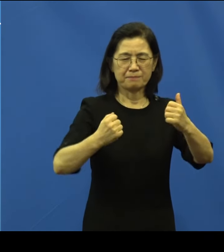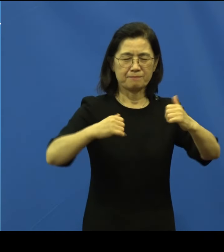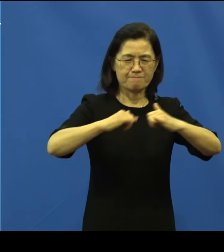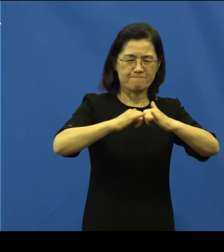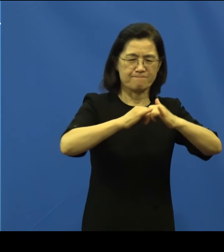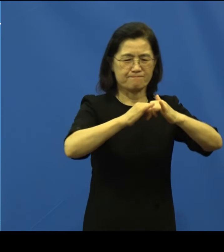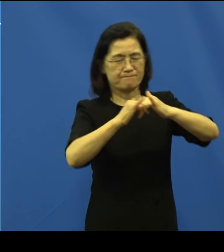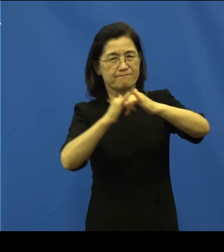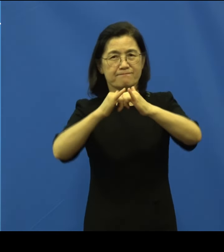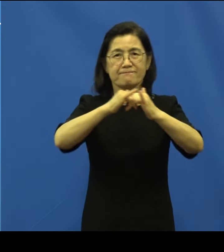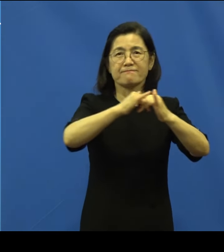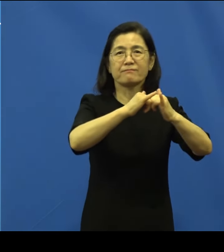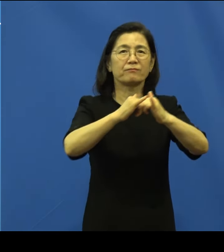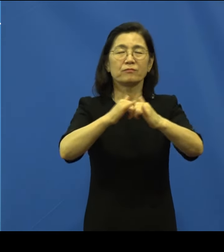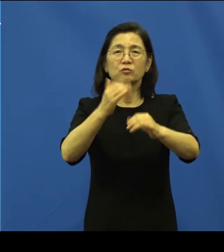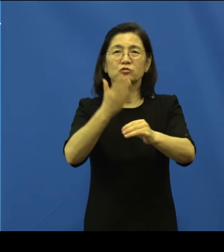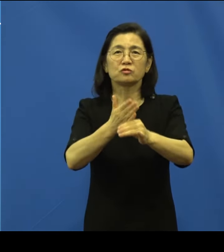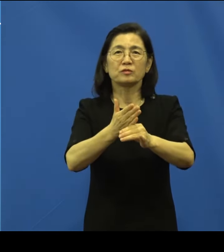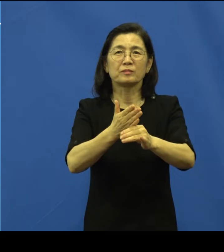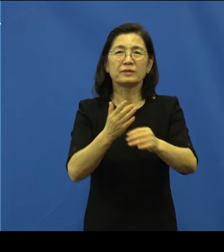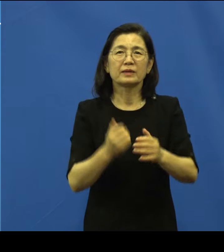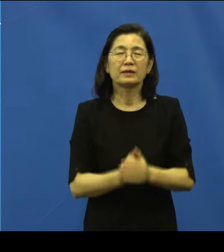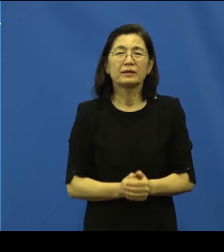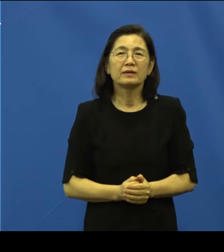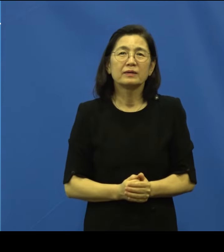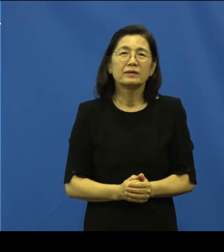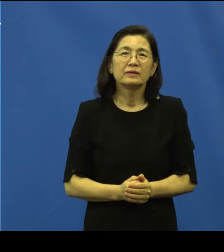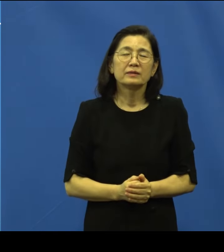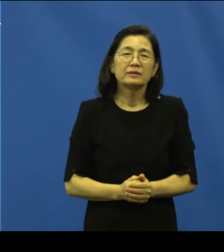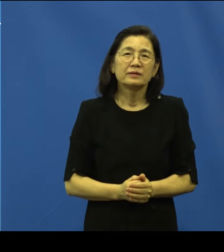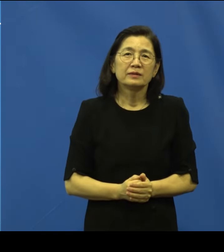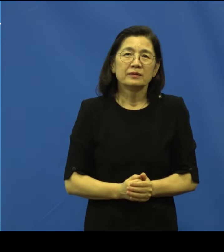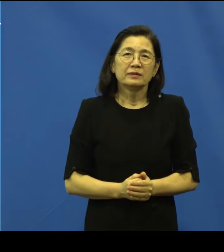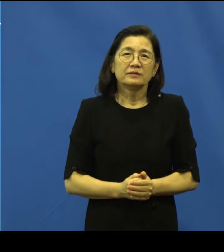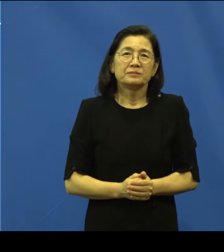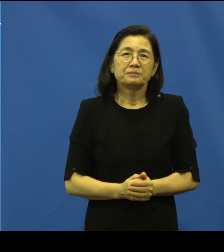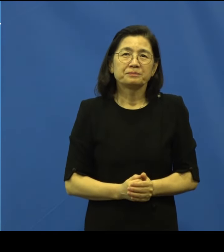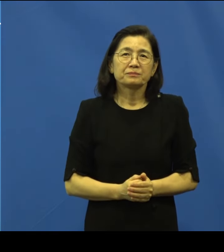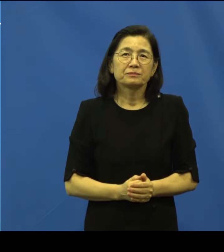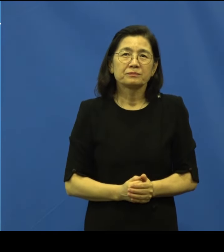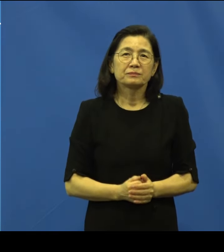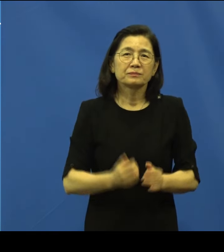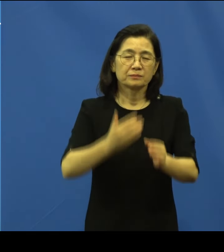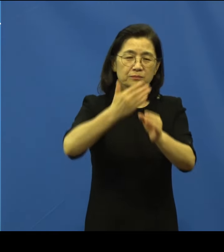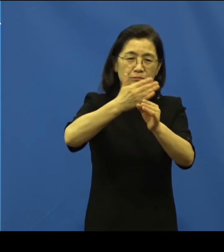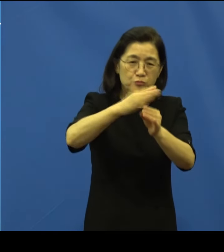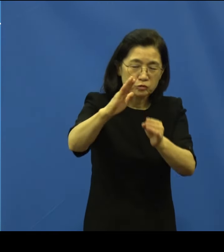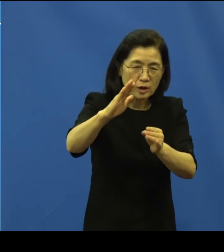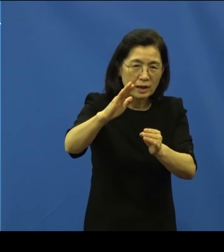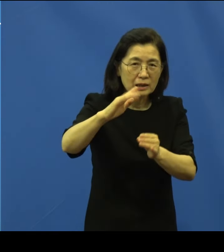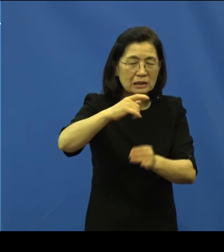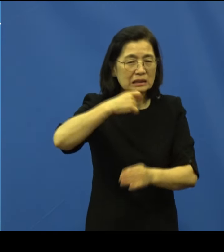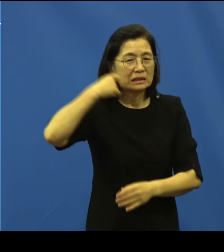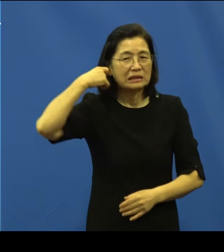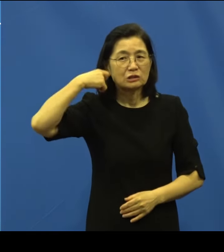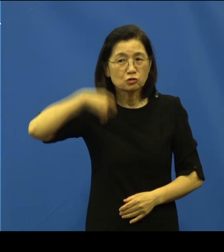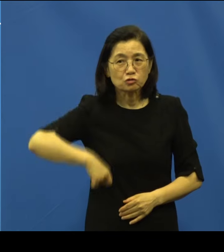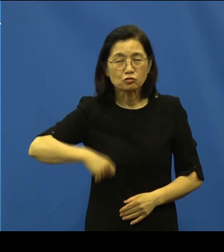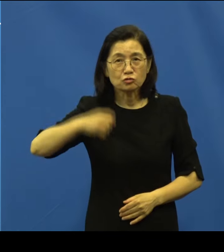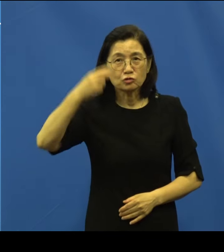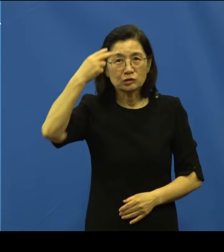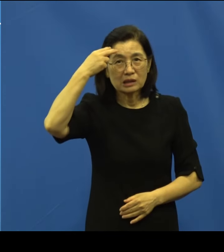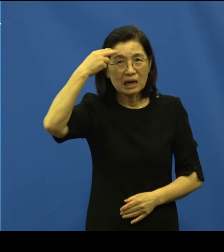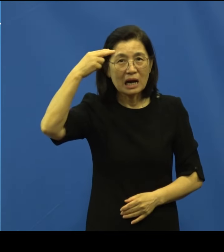이 서방과 이 북한, 중국, 러시아가 지금 이게 냉전 시대처럼